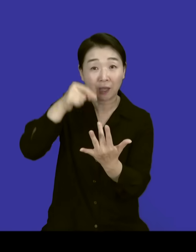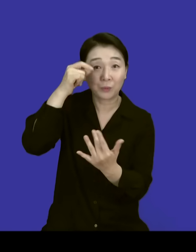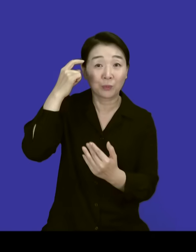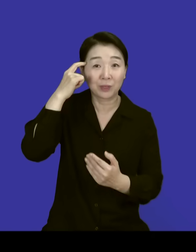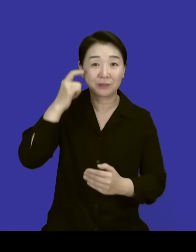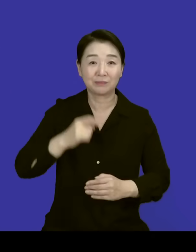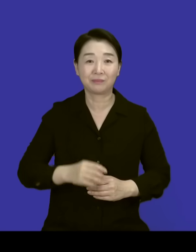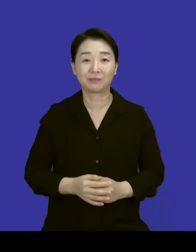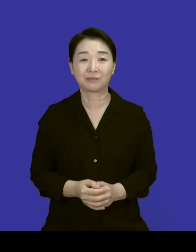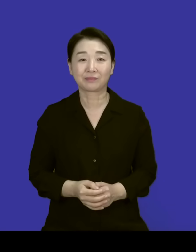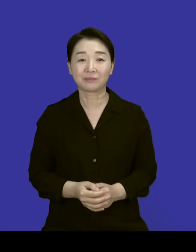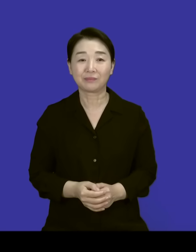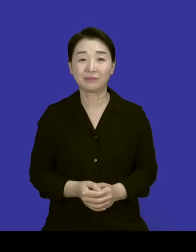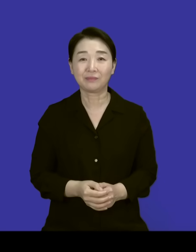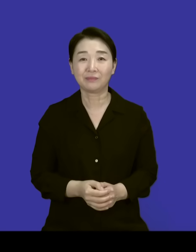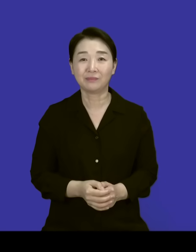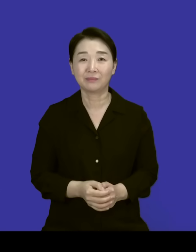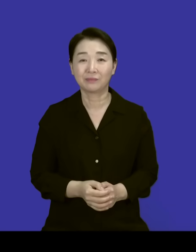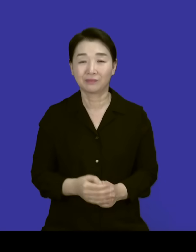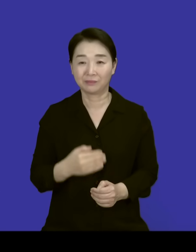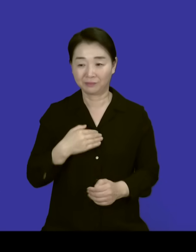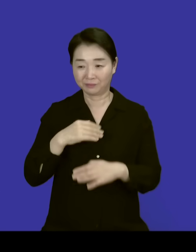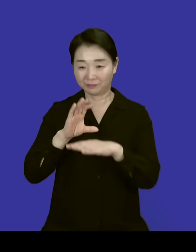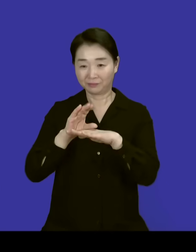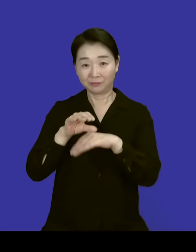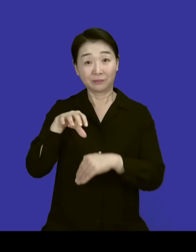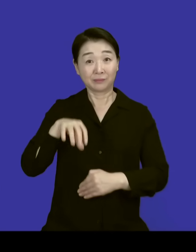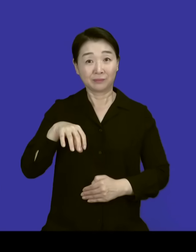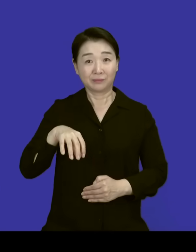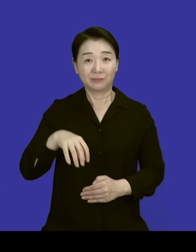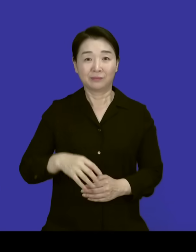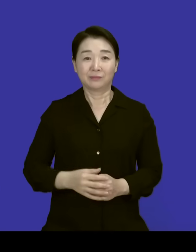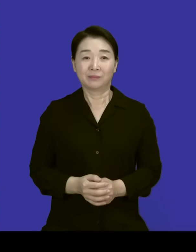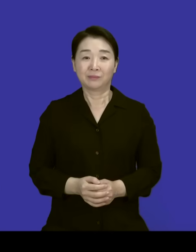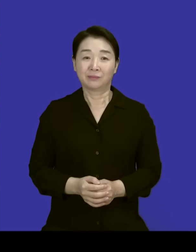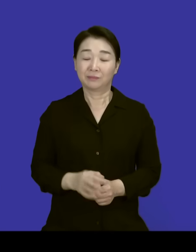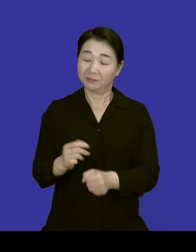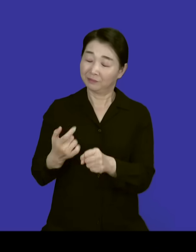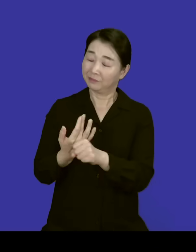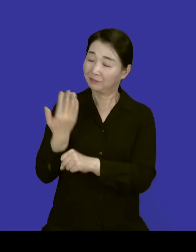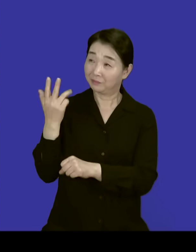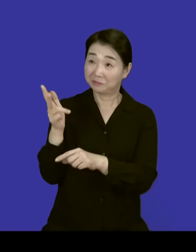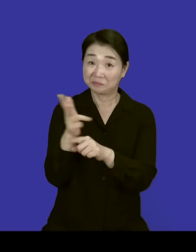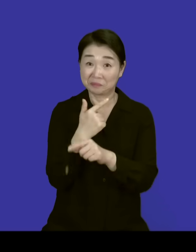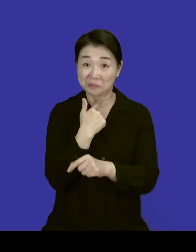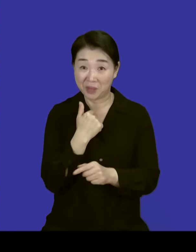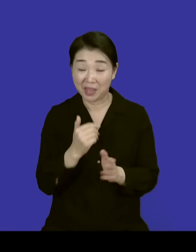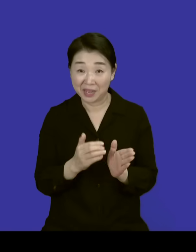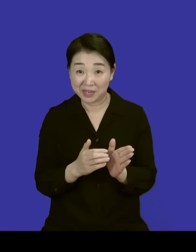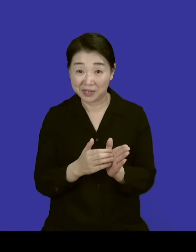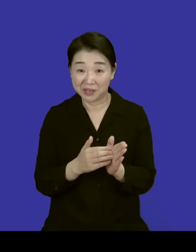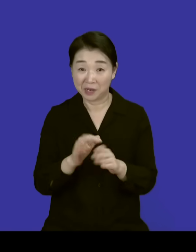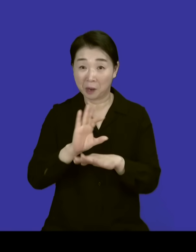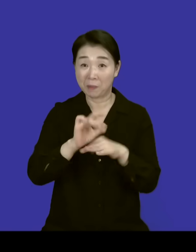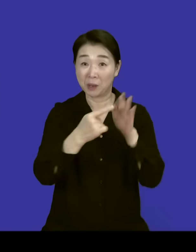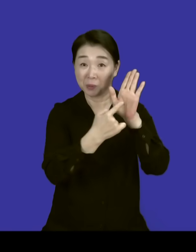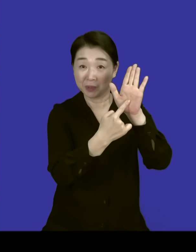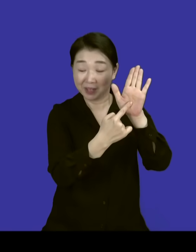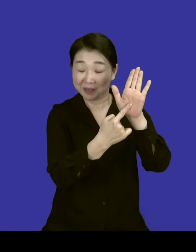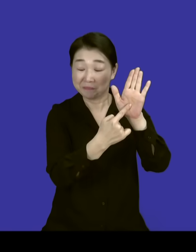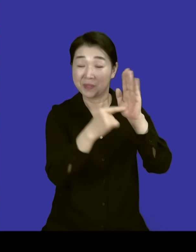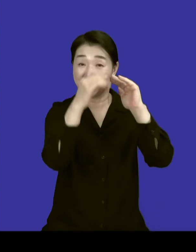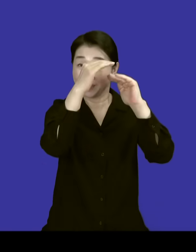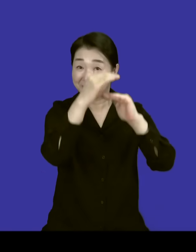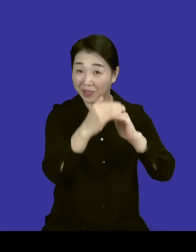무엇인지. 제가 이 스튜디오에서 그 몇 년 전에 녹화를 하고 네. 방송 나와서 얘기를 했잖아요. 네.